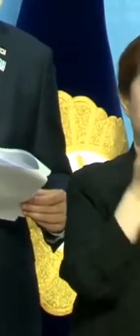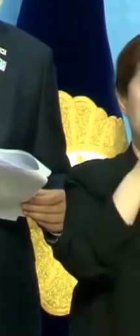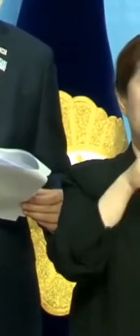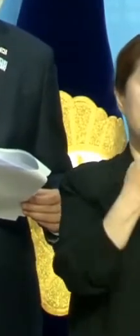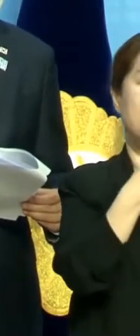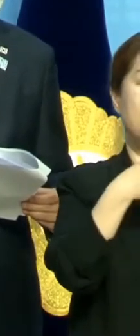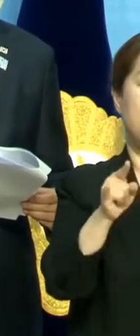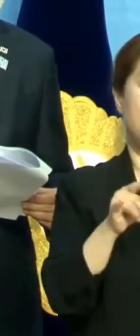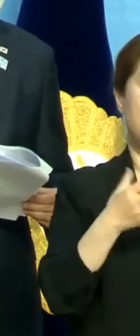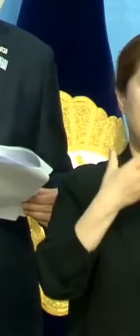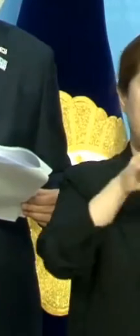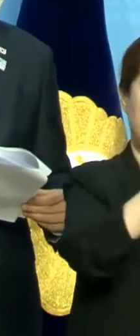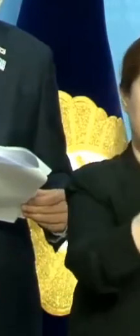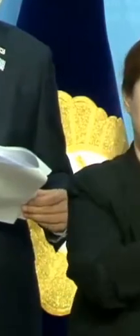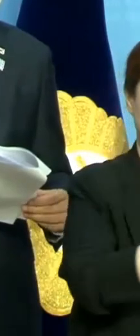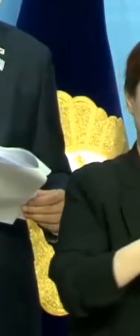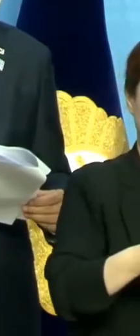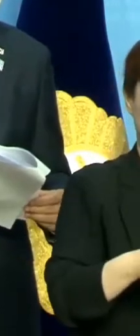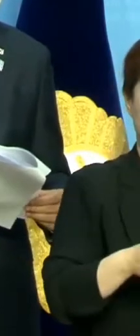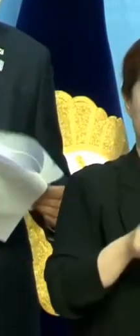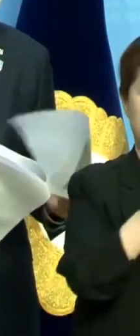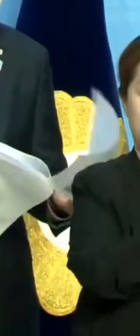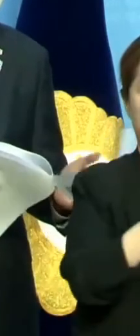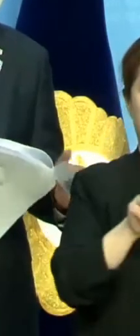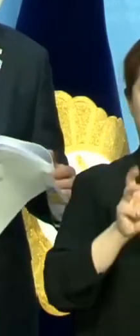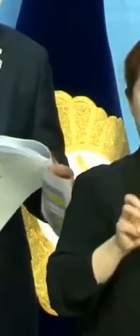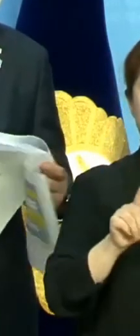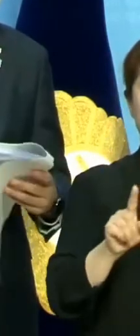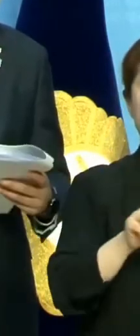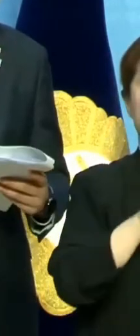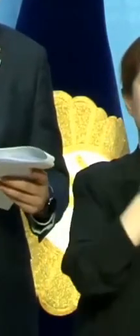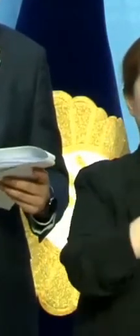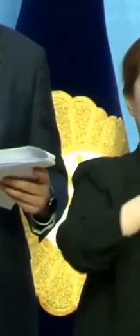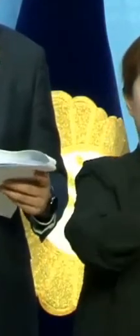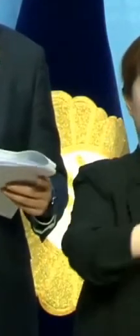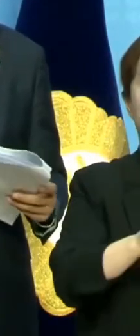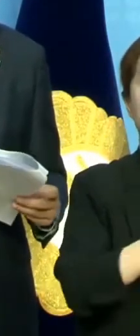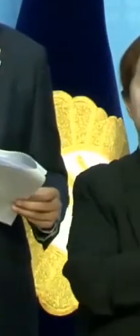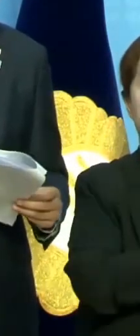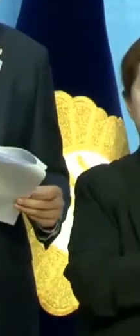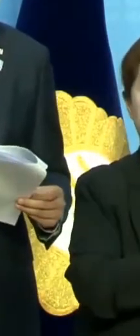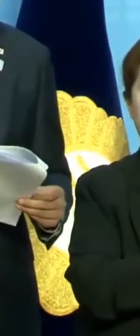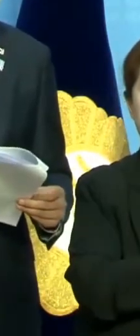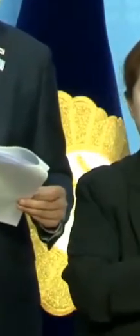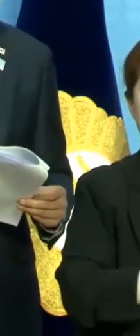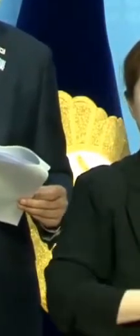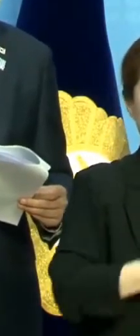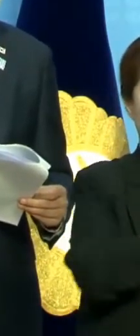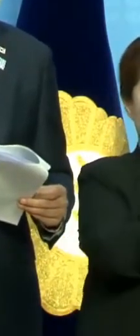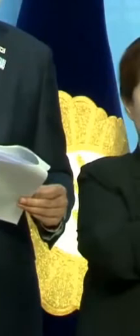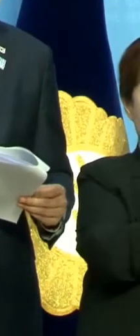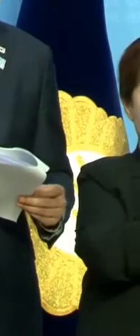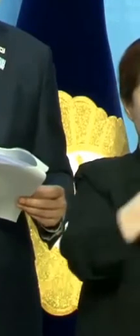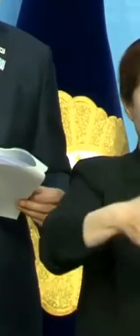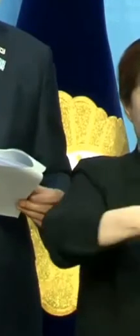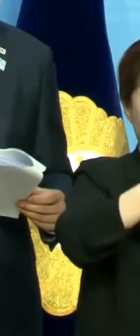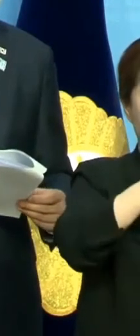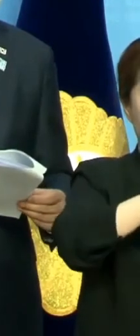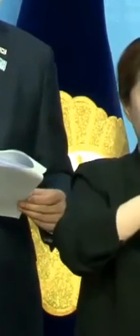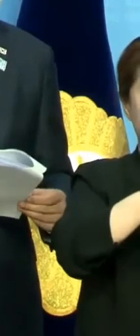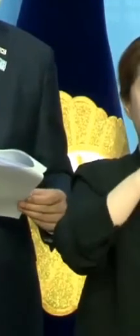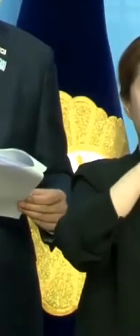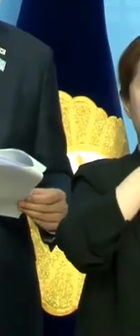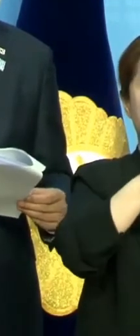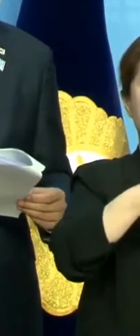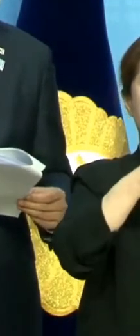배구단은 2020년 3월 30일자로 선수 계약을 이미 해지하였습니다. 계약 합의 해지에 따라